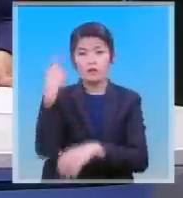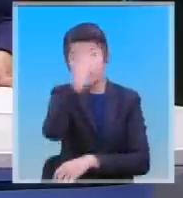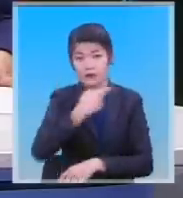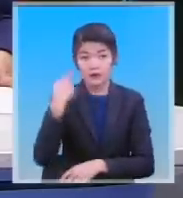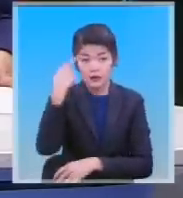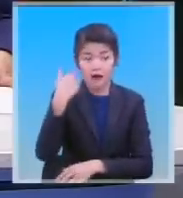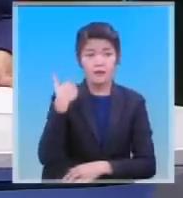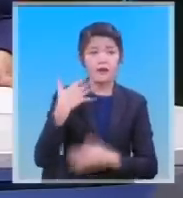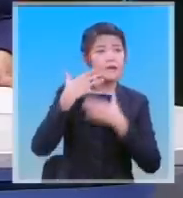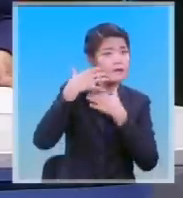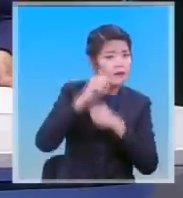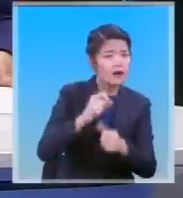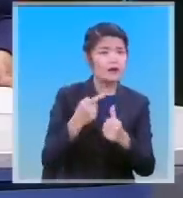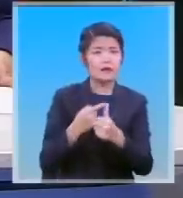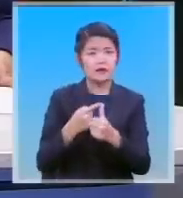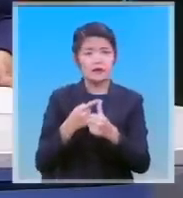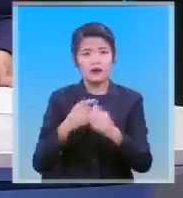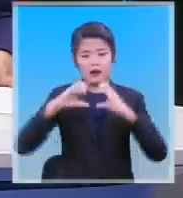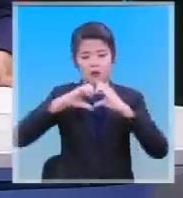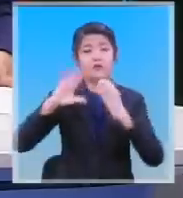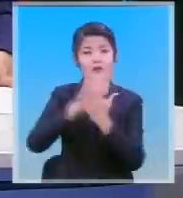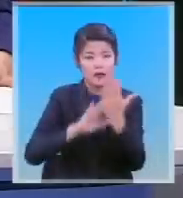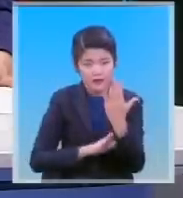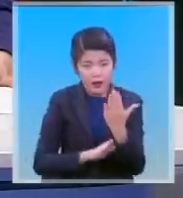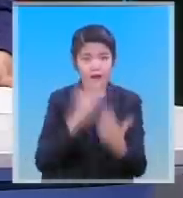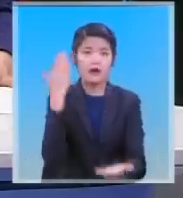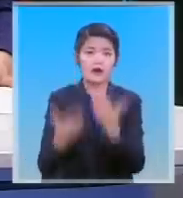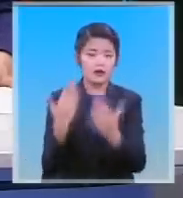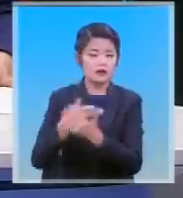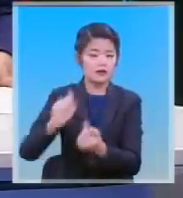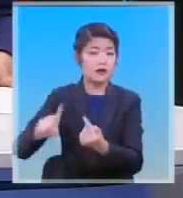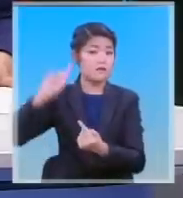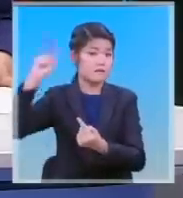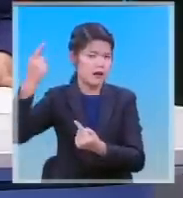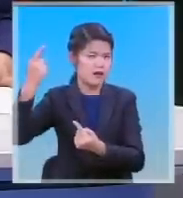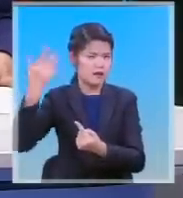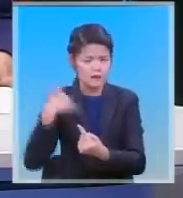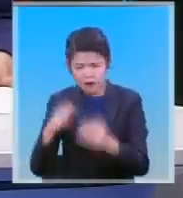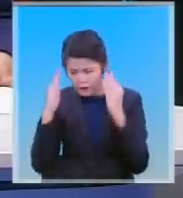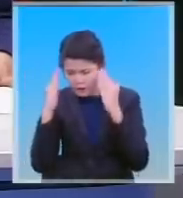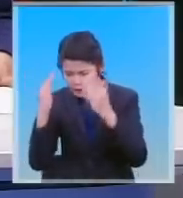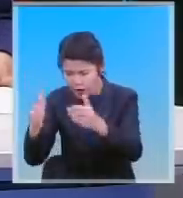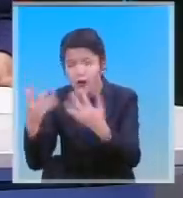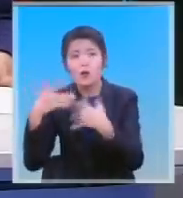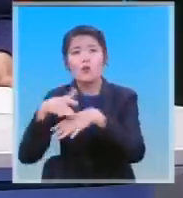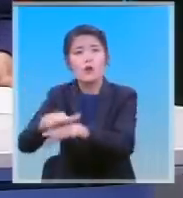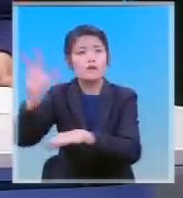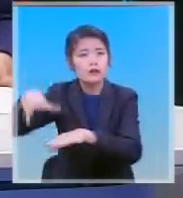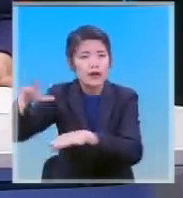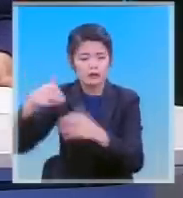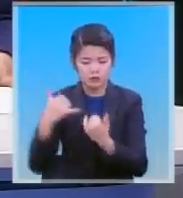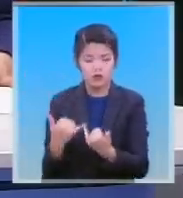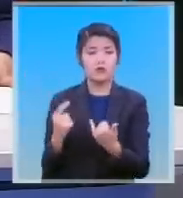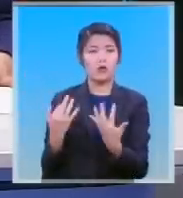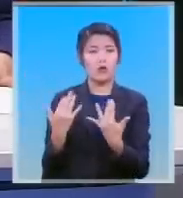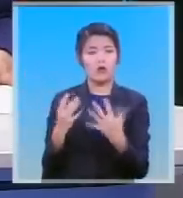เป็นประชาธิปัตย์หรือว่าภูมิใจไทยหรือแม้แต่เศรษฐกิจใหม่ที่ตอนแรกก็ดูมีท่าทีว่าจะไปรวมกับเพื่อไทยก็ตามนะ ต้องร